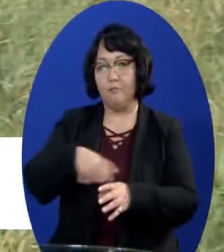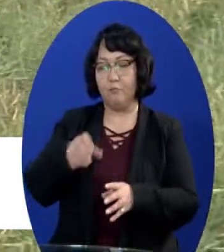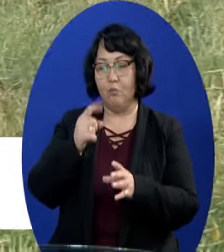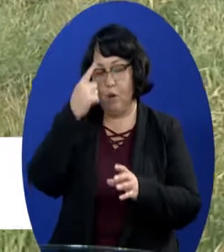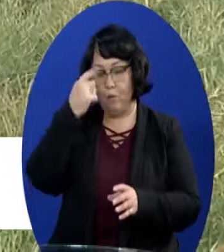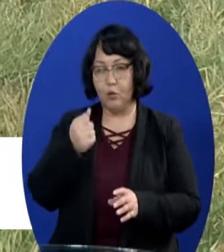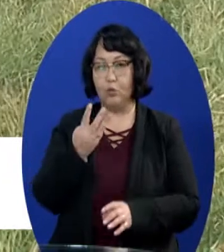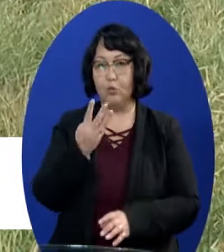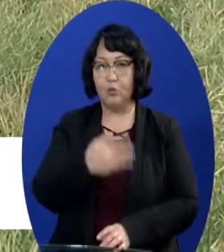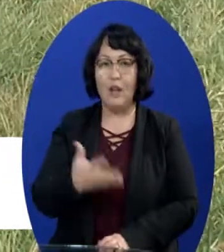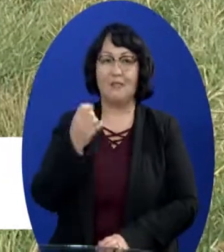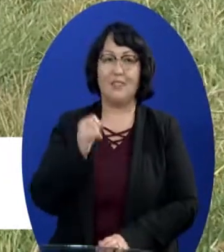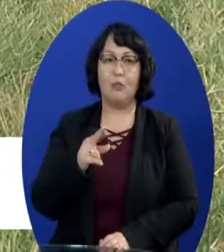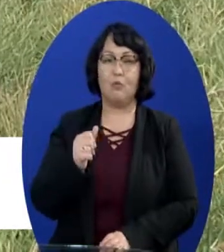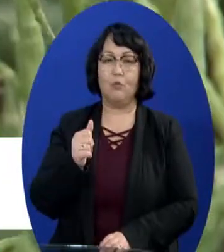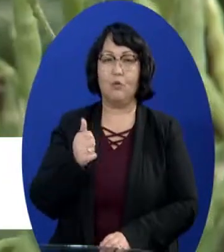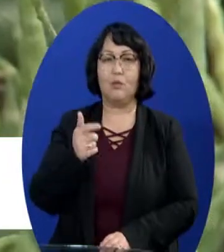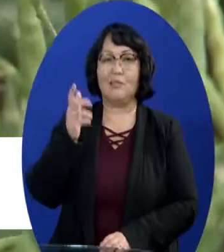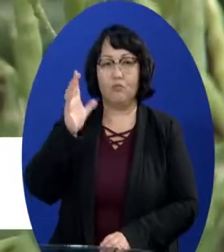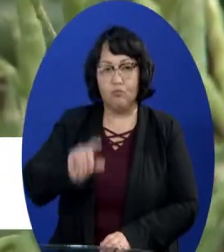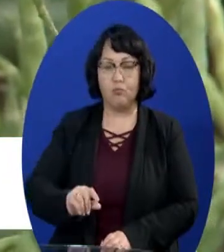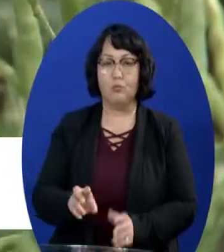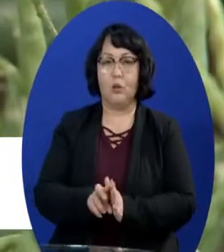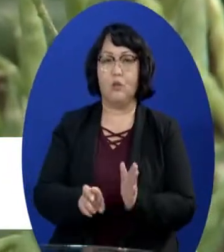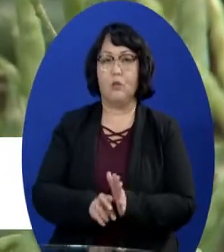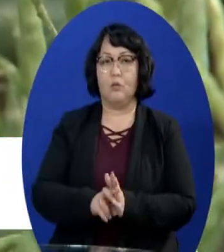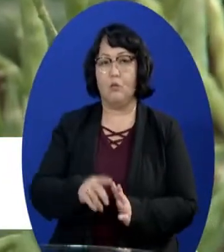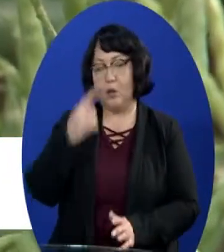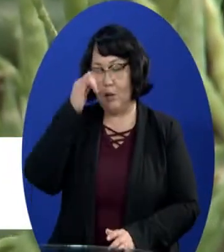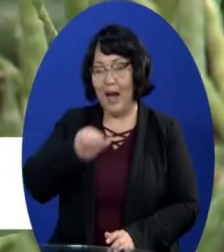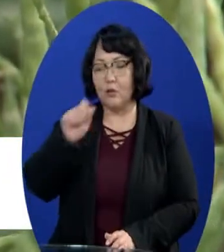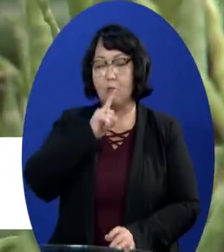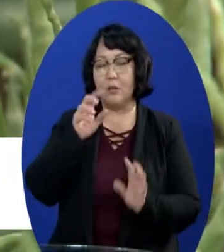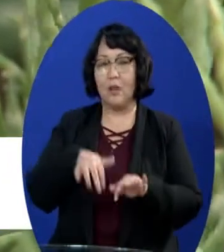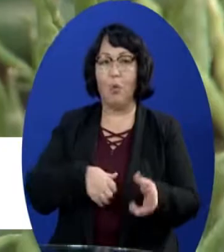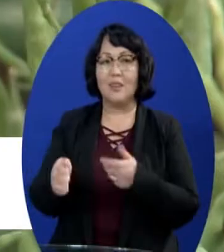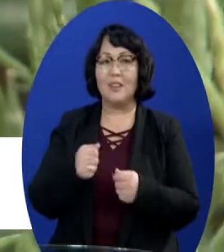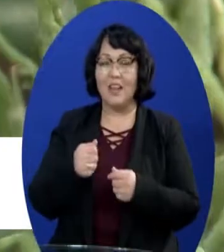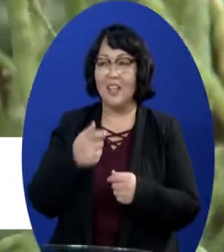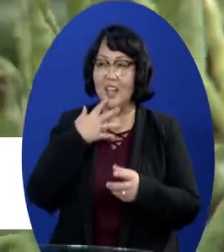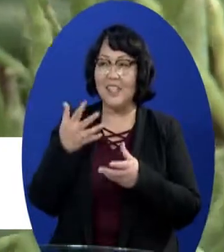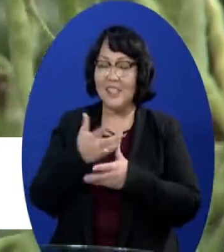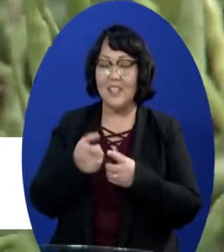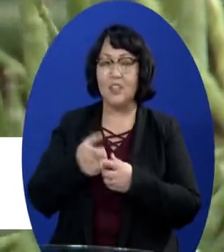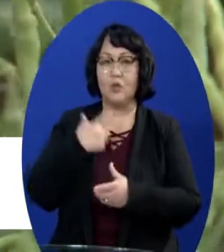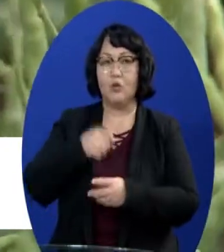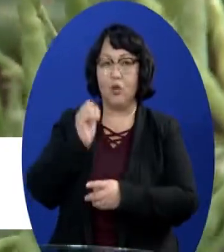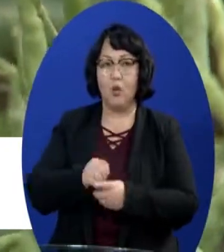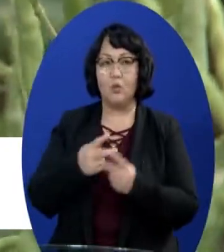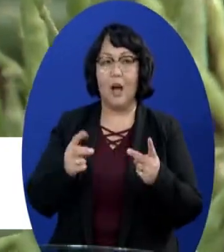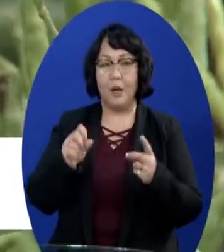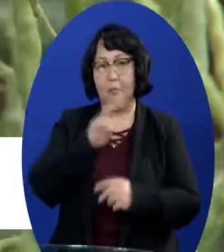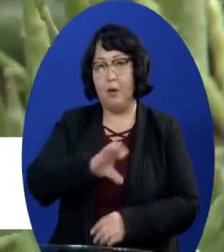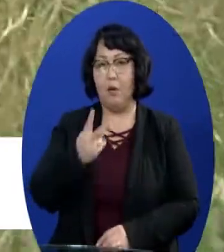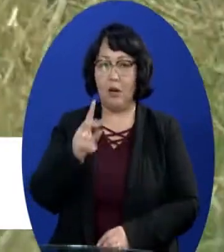4-5 сая төгрөгийн хөнгөлөлт эдлэх боломжтой болж байгаа юм байна. Манай саасан хүн талын худалдааны хилцээрт нэгдснээр үндэсний аж ахуй нэгжүүд 2.9